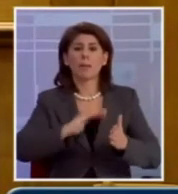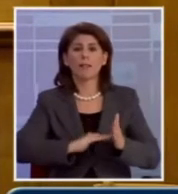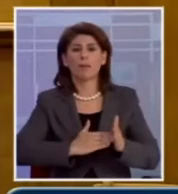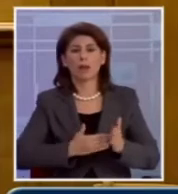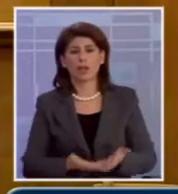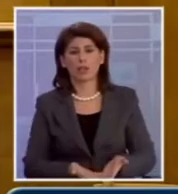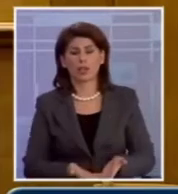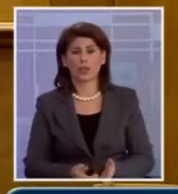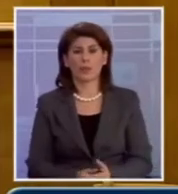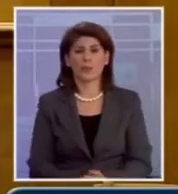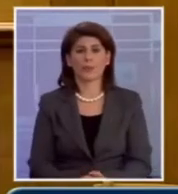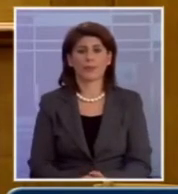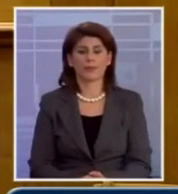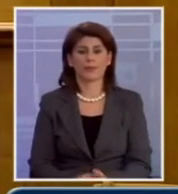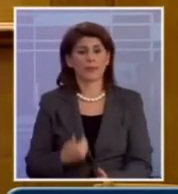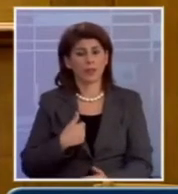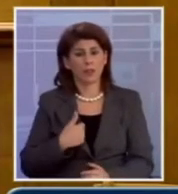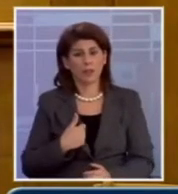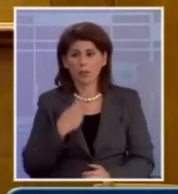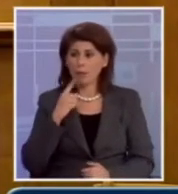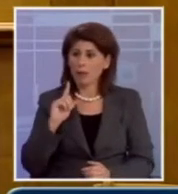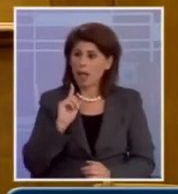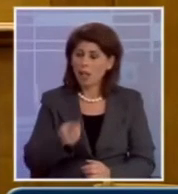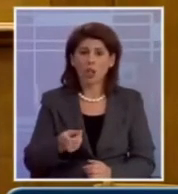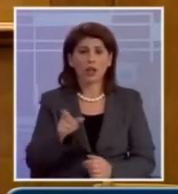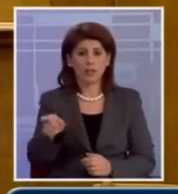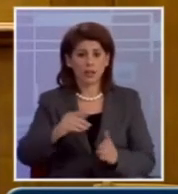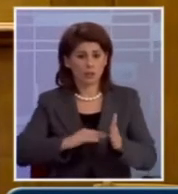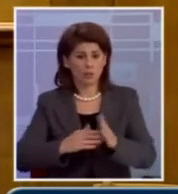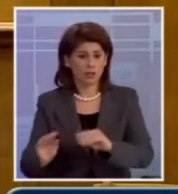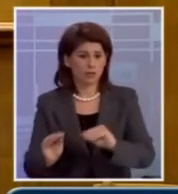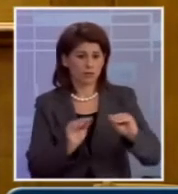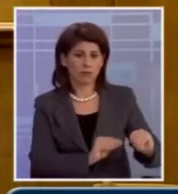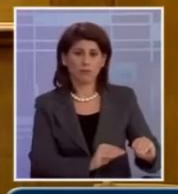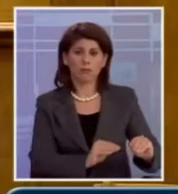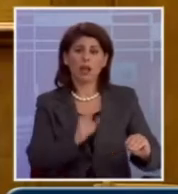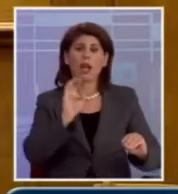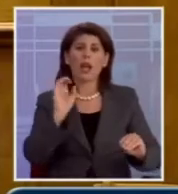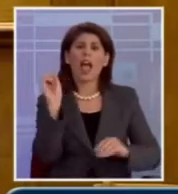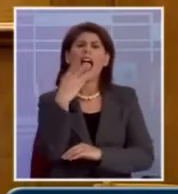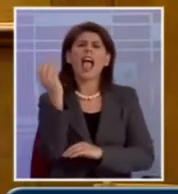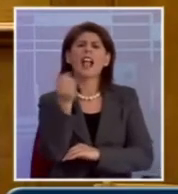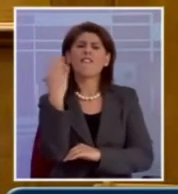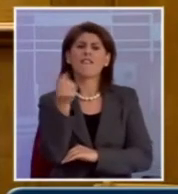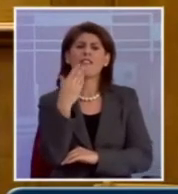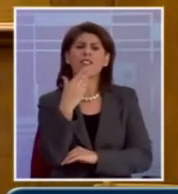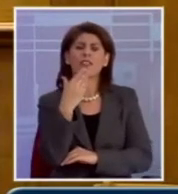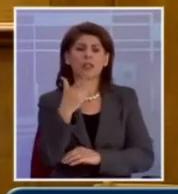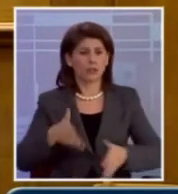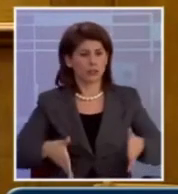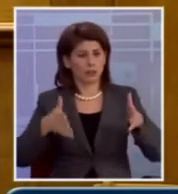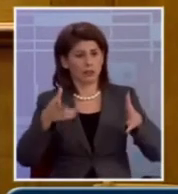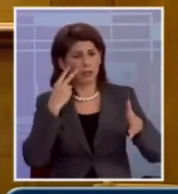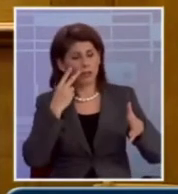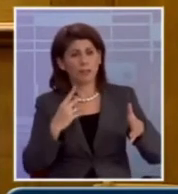υπαλλήλων. Δώσαμε εντολή να μεταφερθεί η υπηρεσία αυτή στα κτίρια του ΕΚΑΒ. Και διαπιστώσαμε